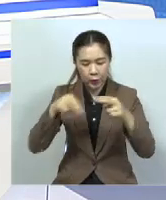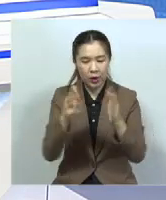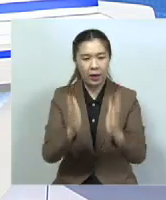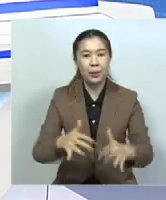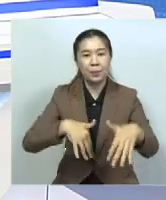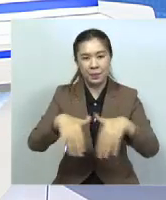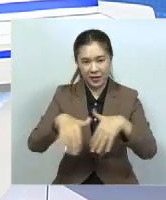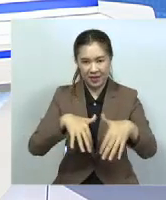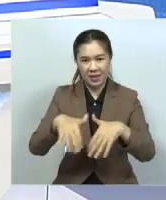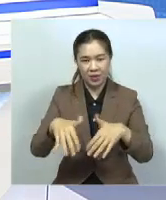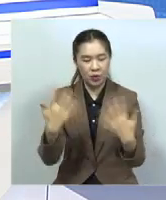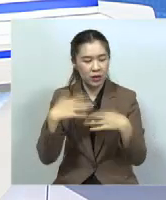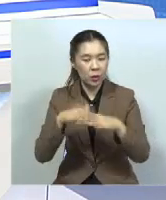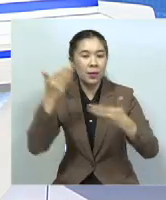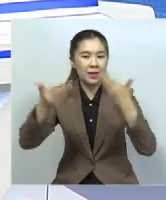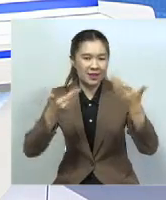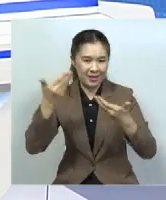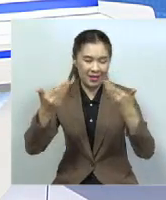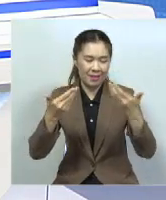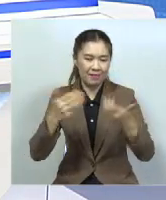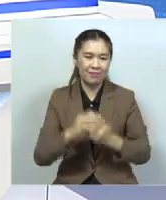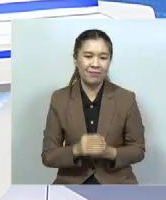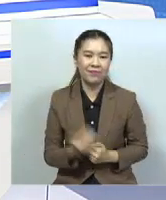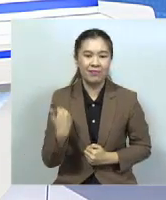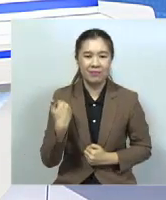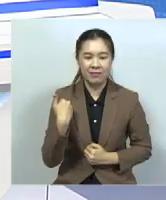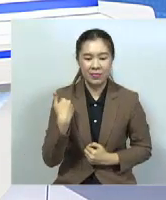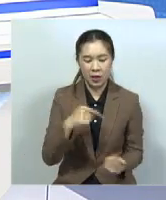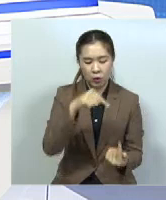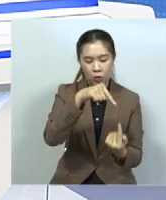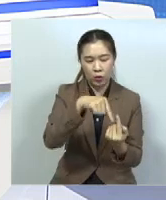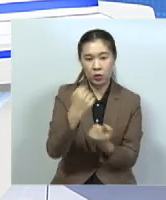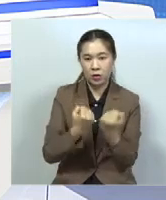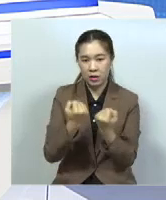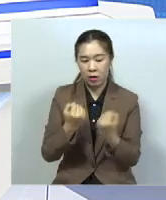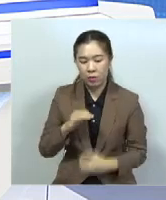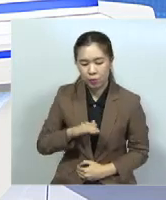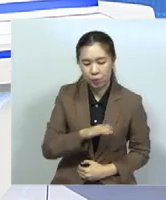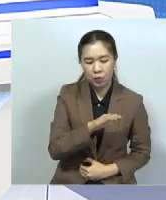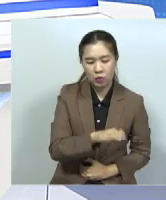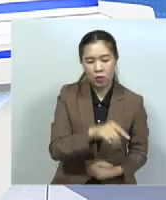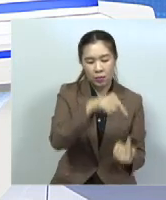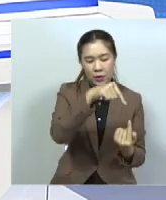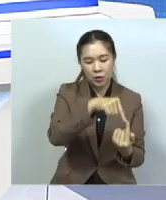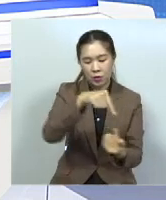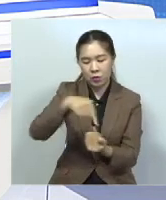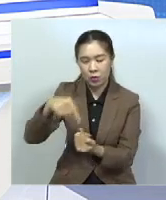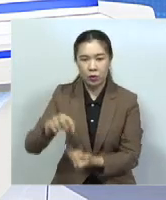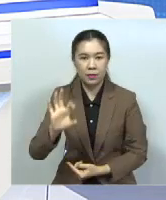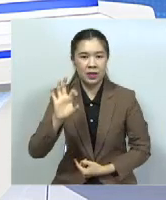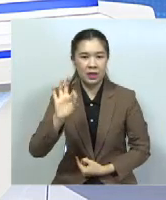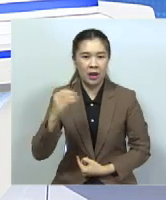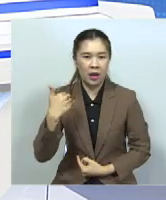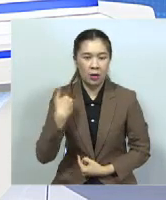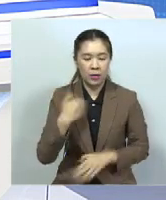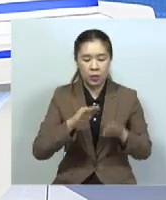จกรรมปั่นจักรยานไบค์อุ่นไอรักเช่นเดียวกันโดยได้มีการจัดจุดจอดรถเอาไว้9จุดรองรับรถได้